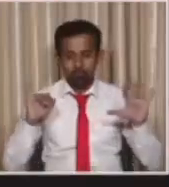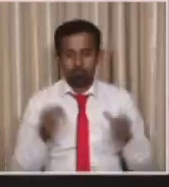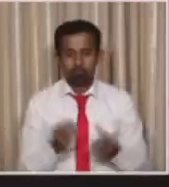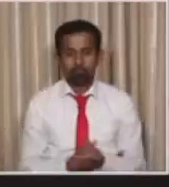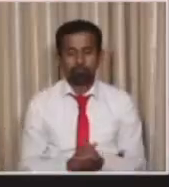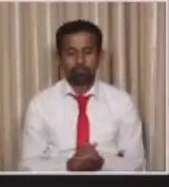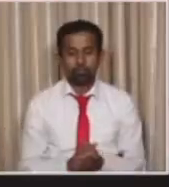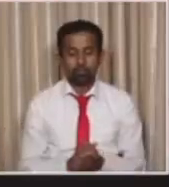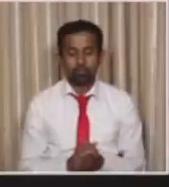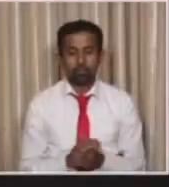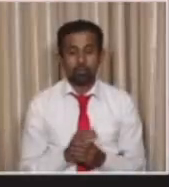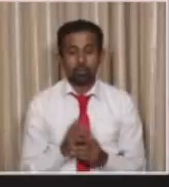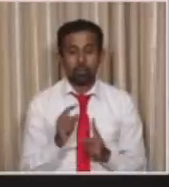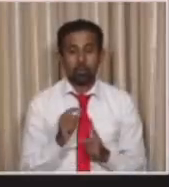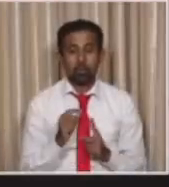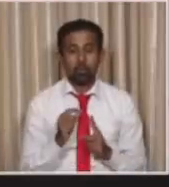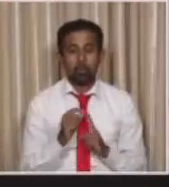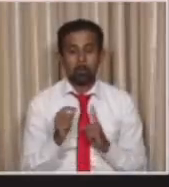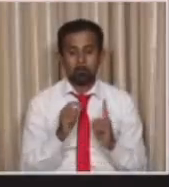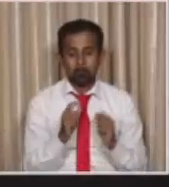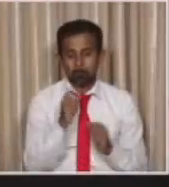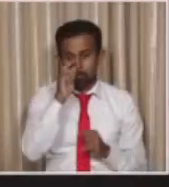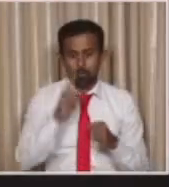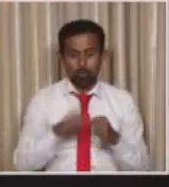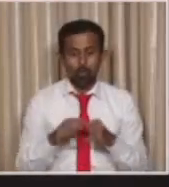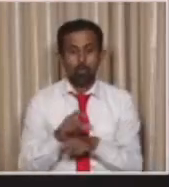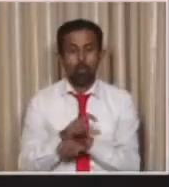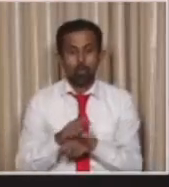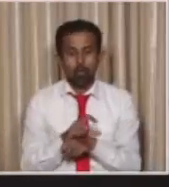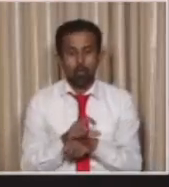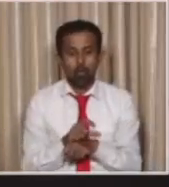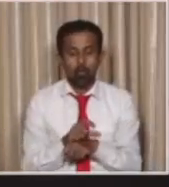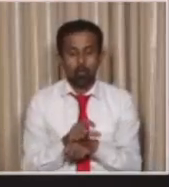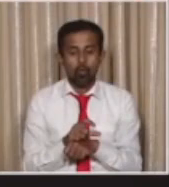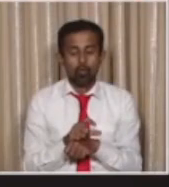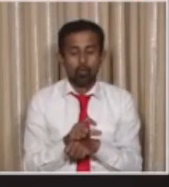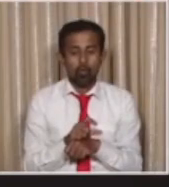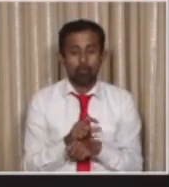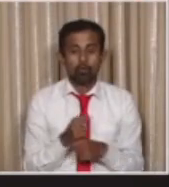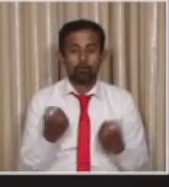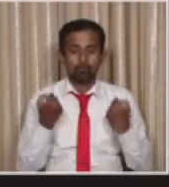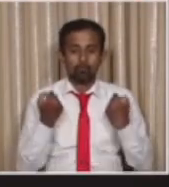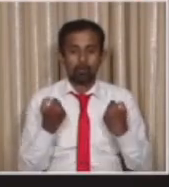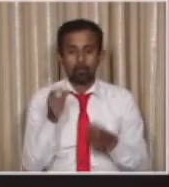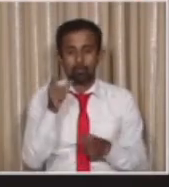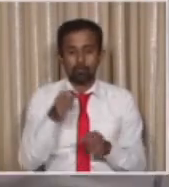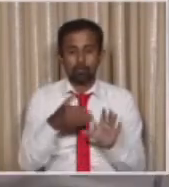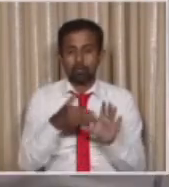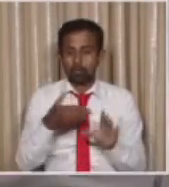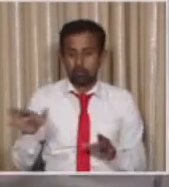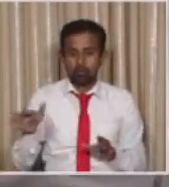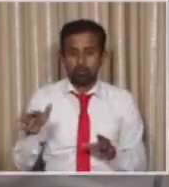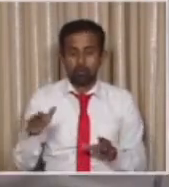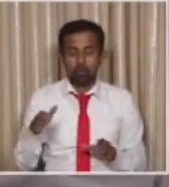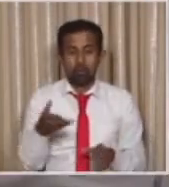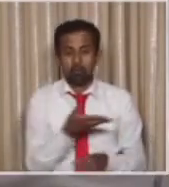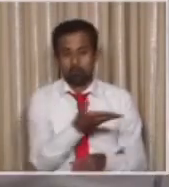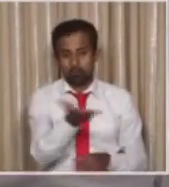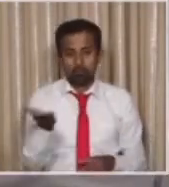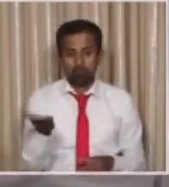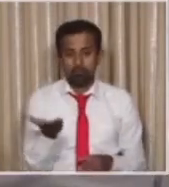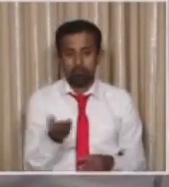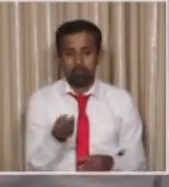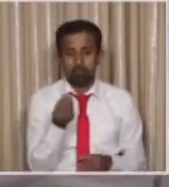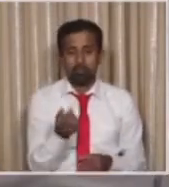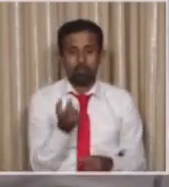ගරු මූලාශ්‍රාරූඪ මන්ත්‍රීතුමනි මාජන උපයෝගිතා කොමිෂන් සභාවේ සභාපතිවරයා ඉවත් කිරීමට මේ සභාව ඉදිරියේ